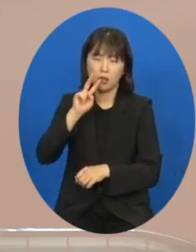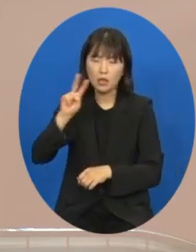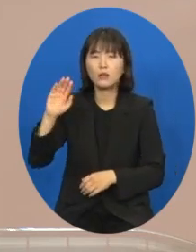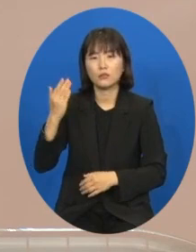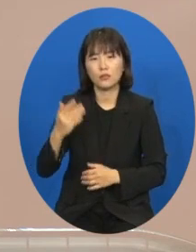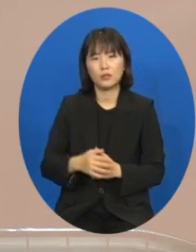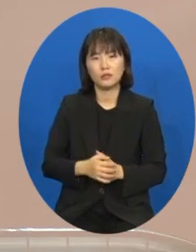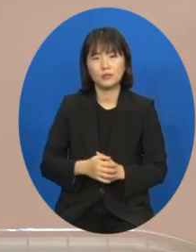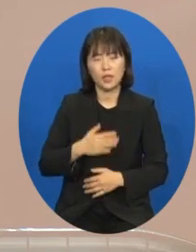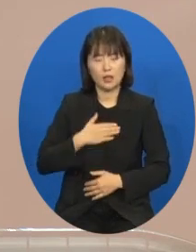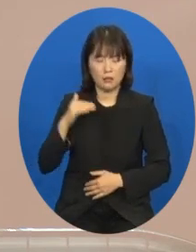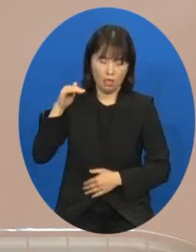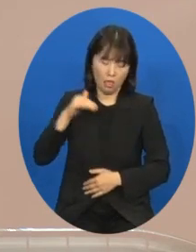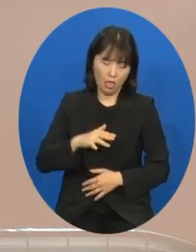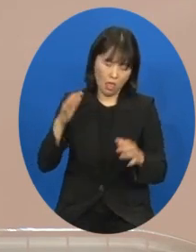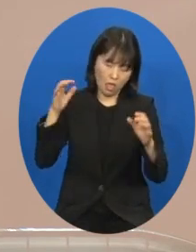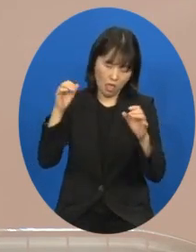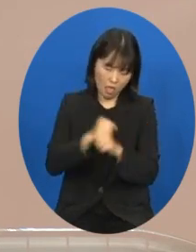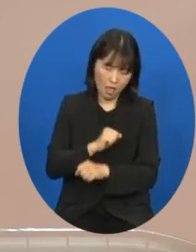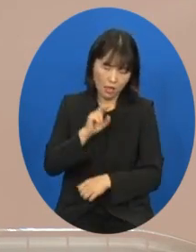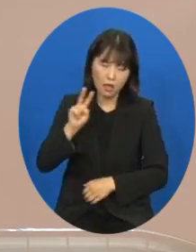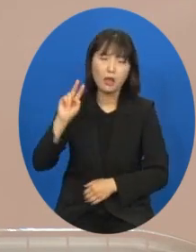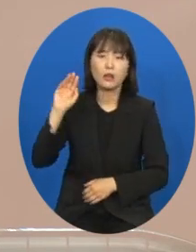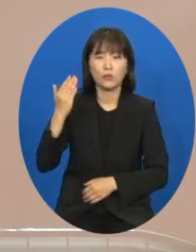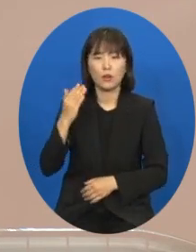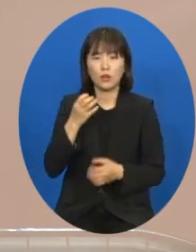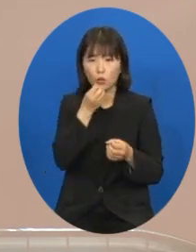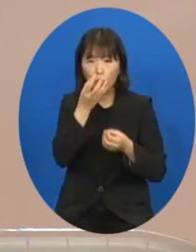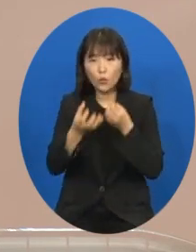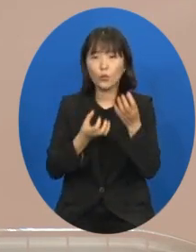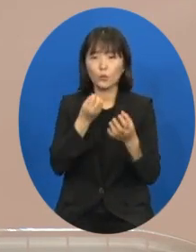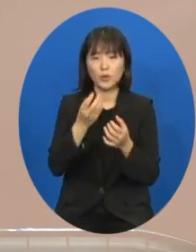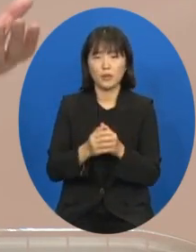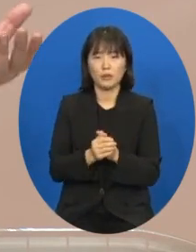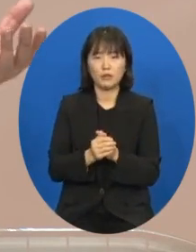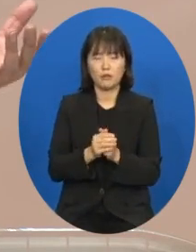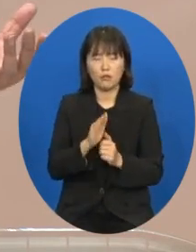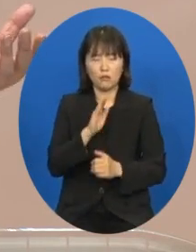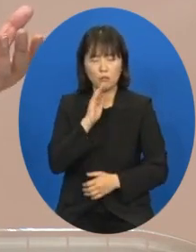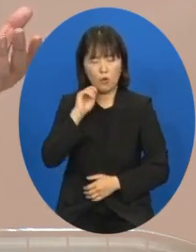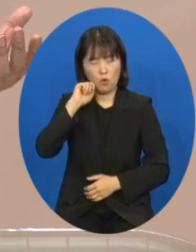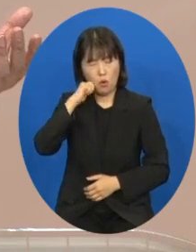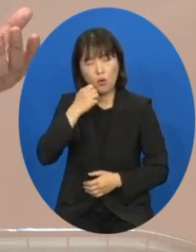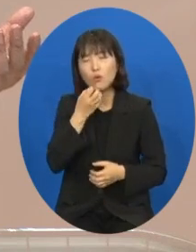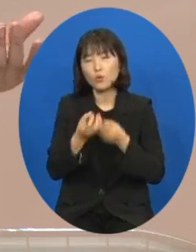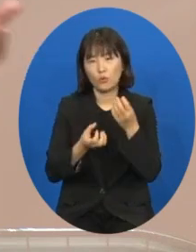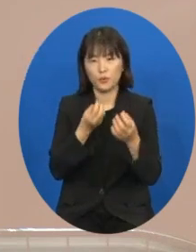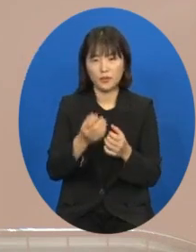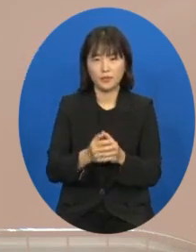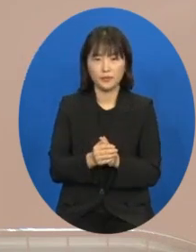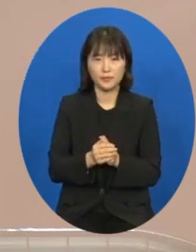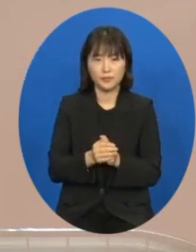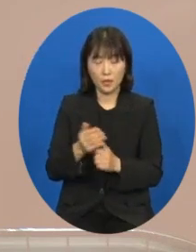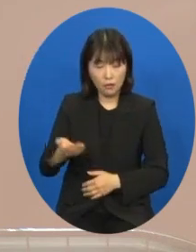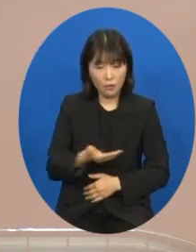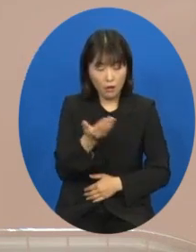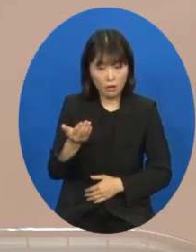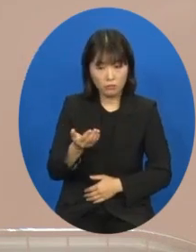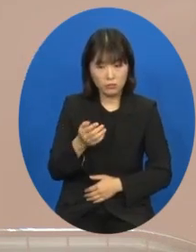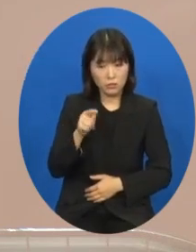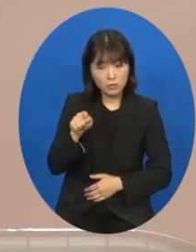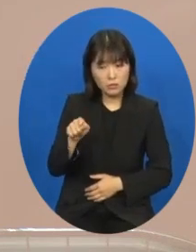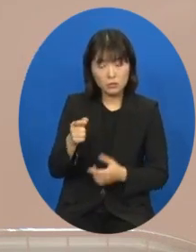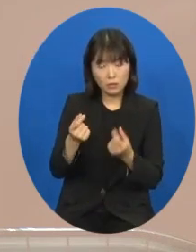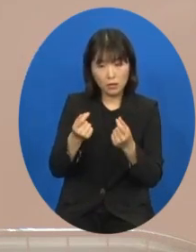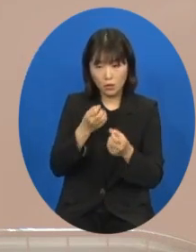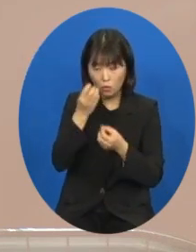나는 쇠하여야 하리라 이런 고백은 정말 어려운 고백이에요. 여러분은 그렇게 고백할 수